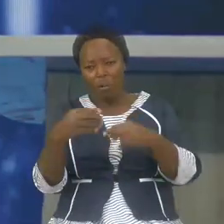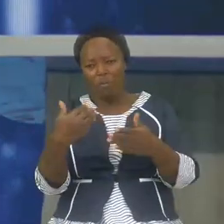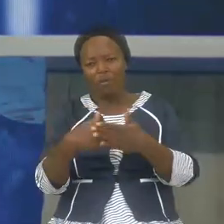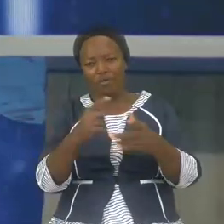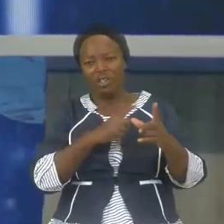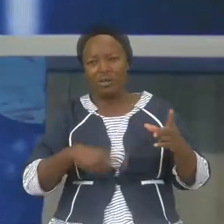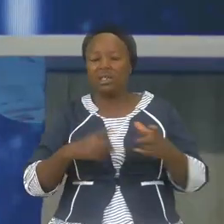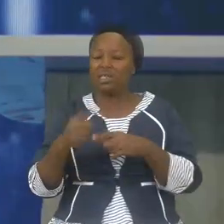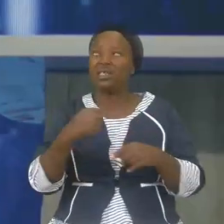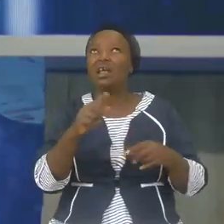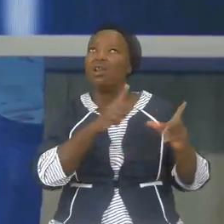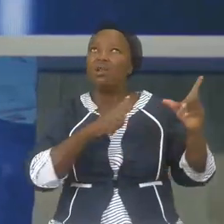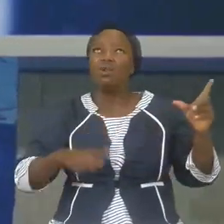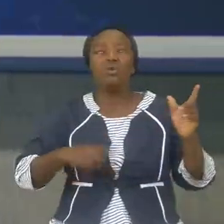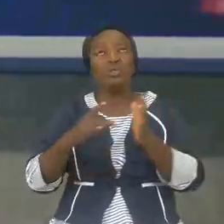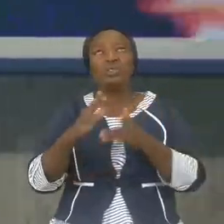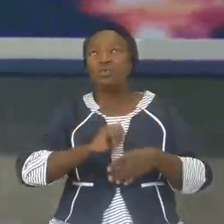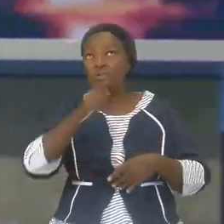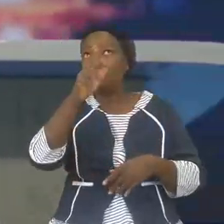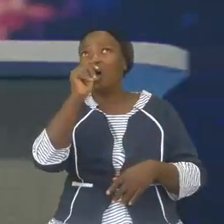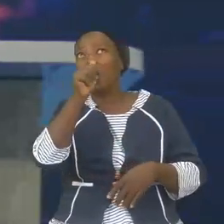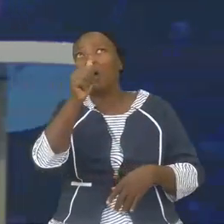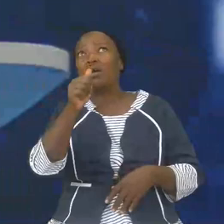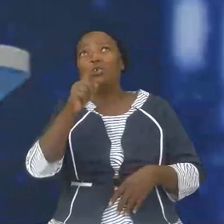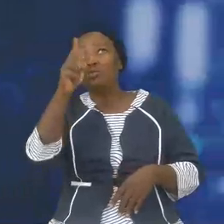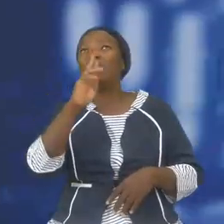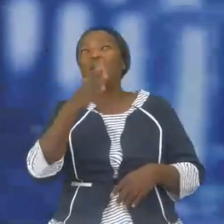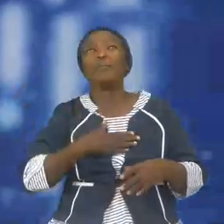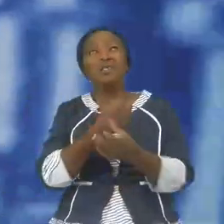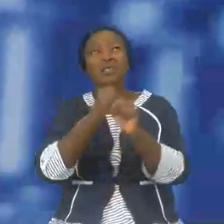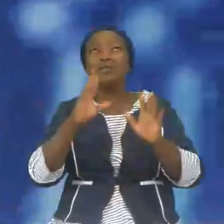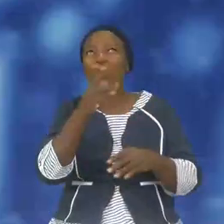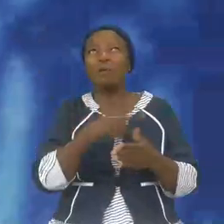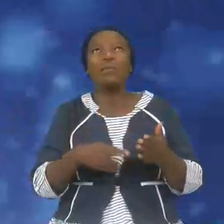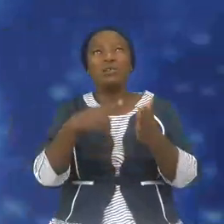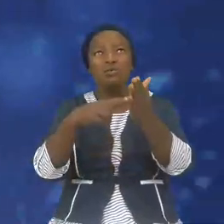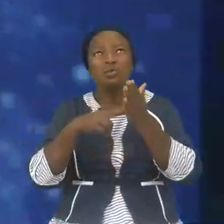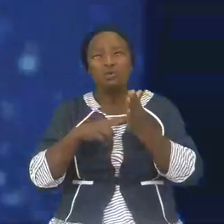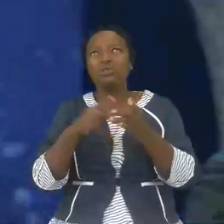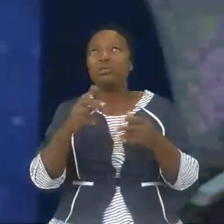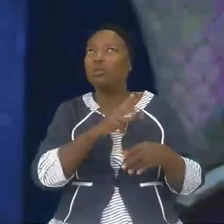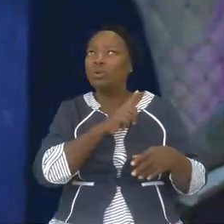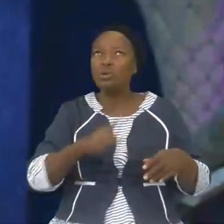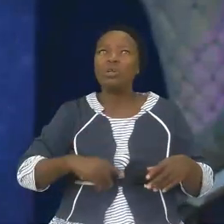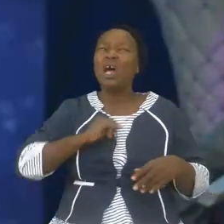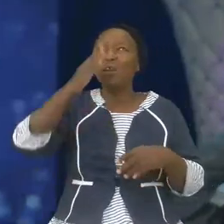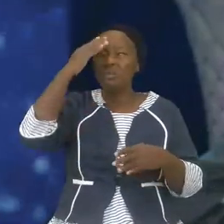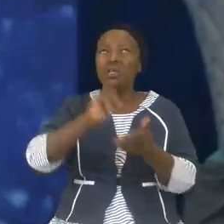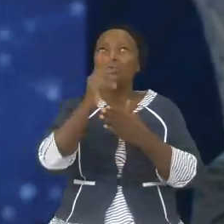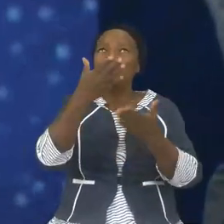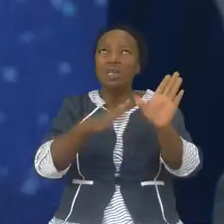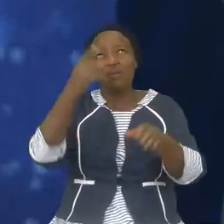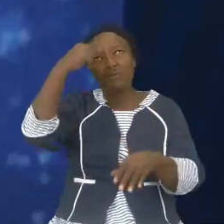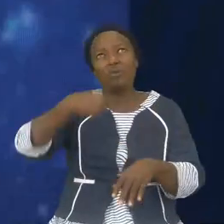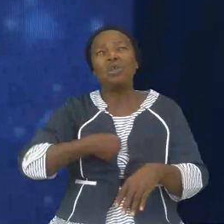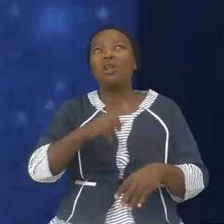tu veux être en santé, si tu veux être en normal devant Dieu, viens devant le Seigneur. Tu dis, Jésus, tu es mon sauveur, tu es mon substitut, je sais que tu es